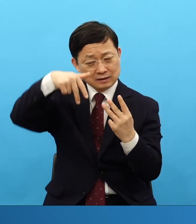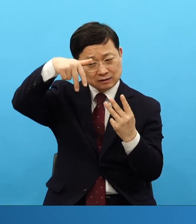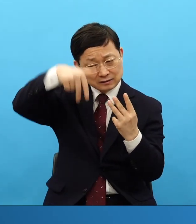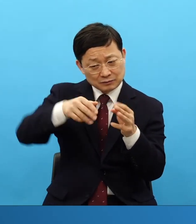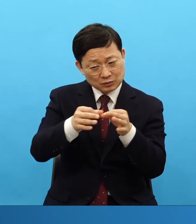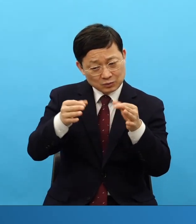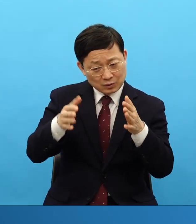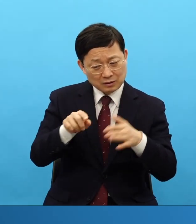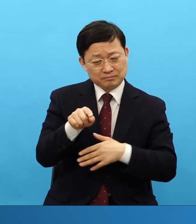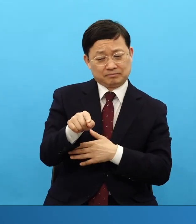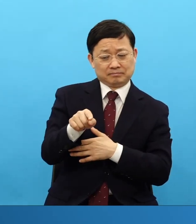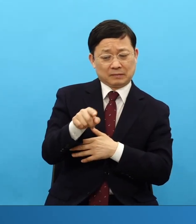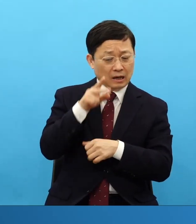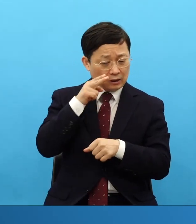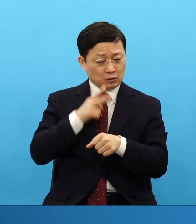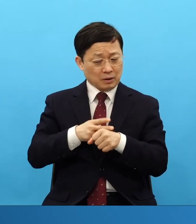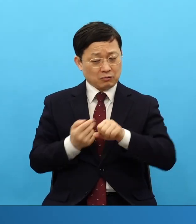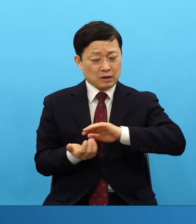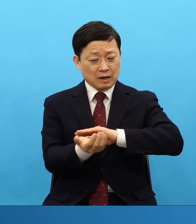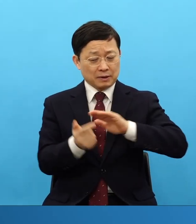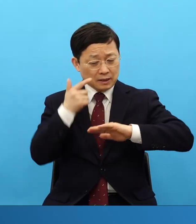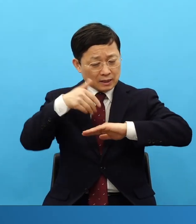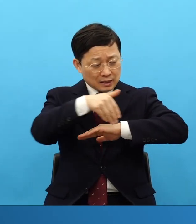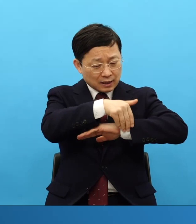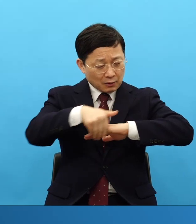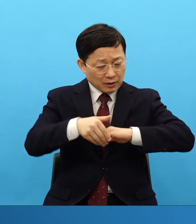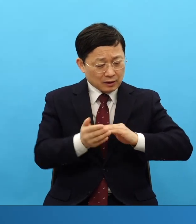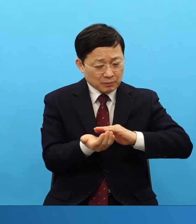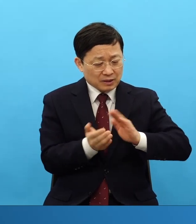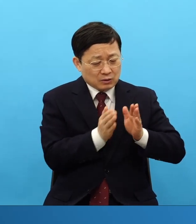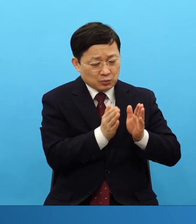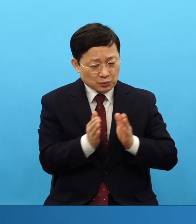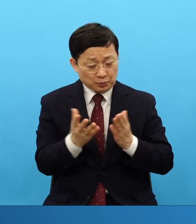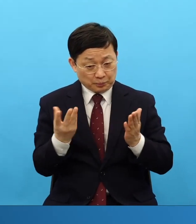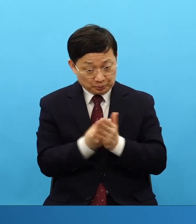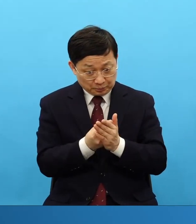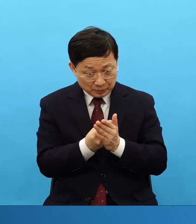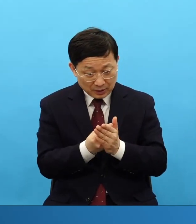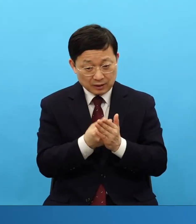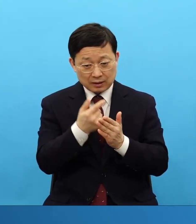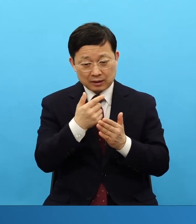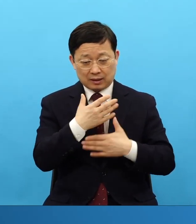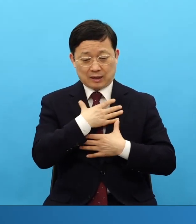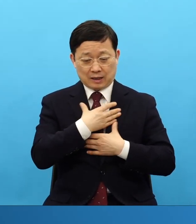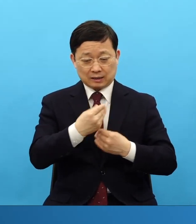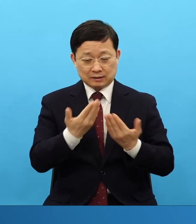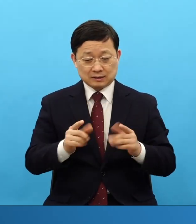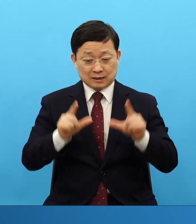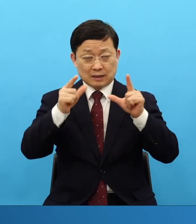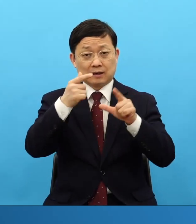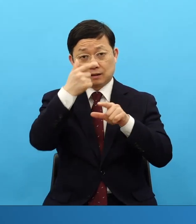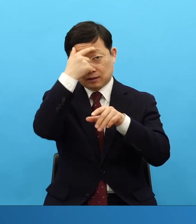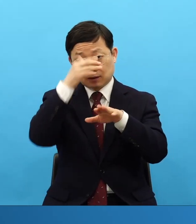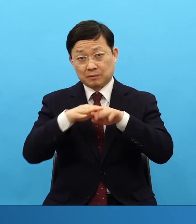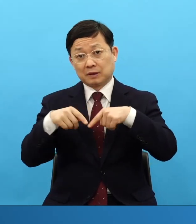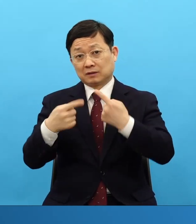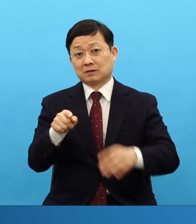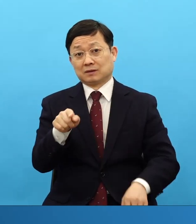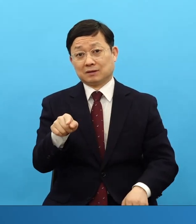means he received the answer according to his plans. 여러분이 주일 예배를 드린다 이럴 때는